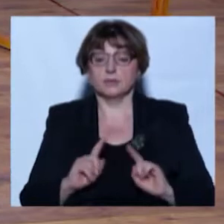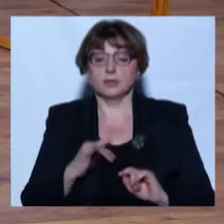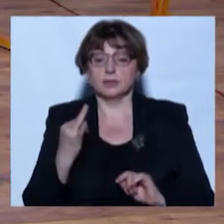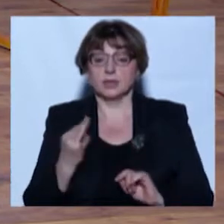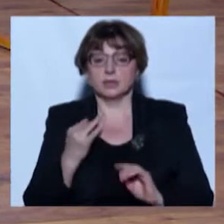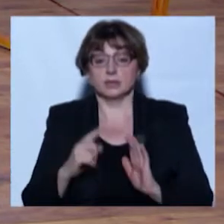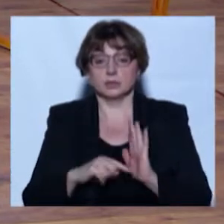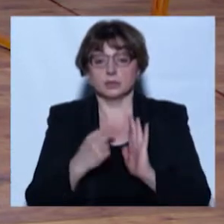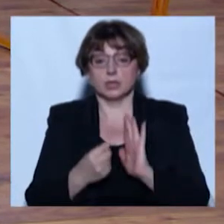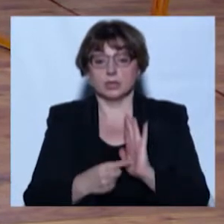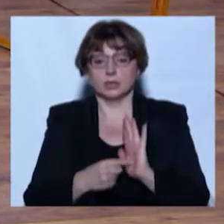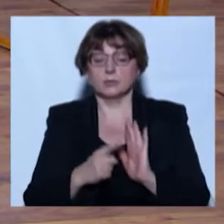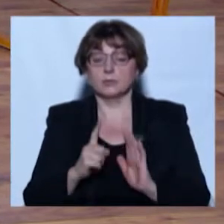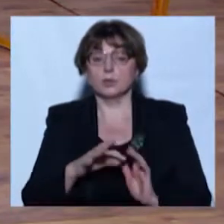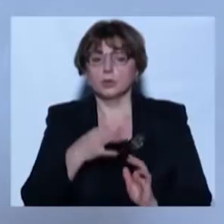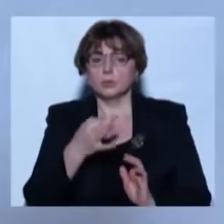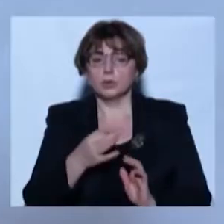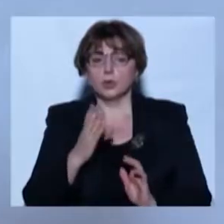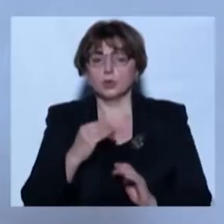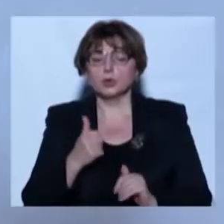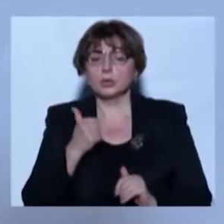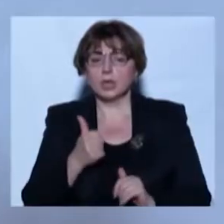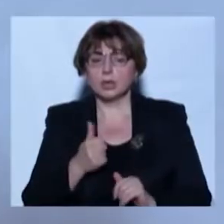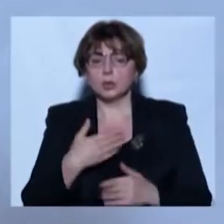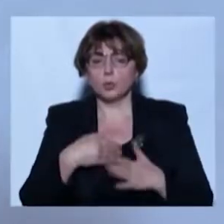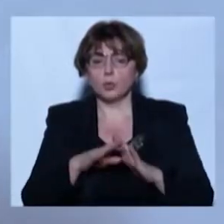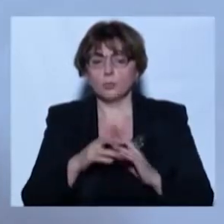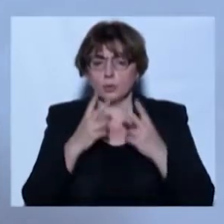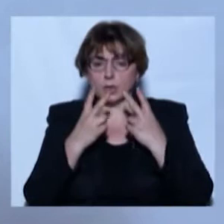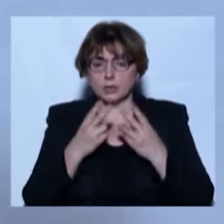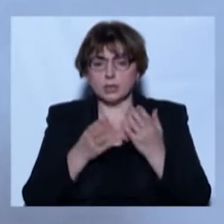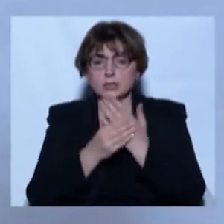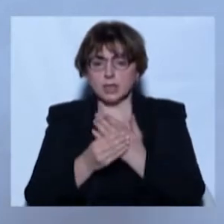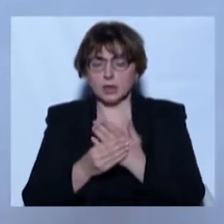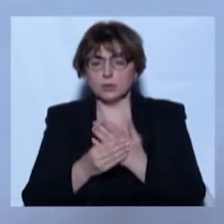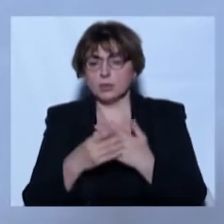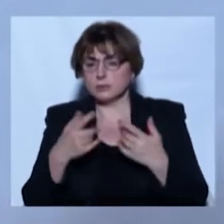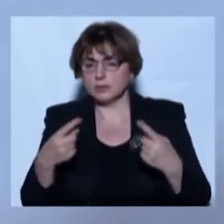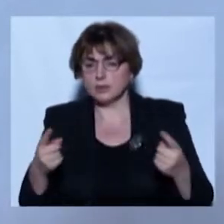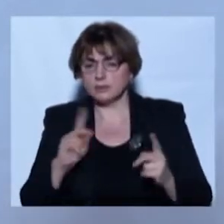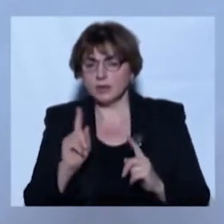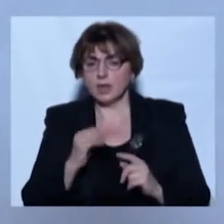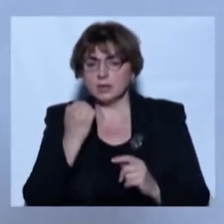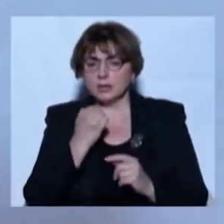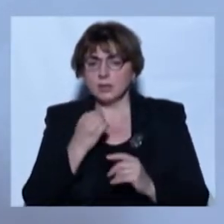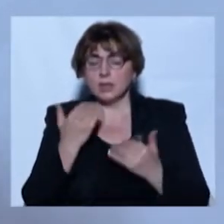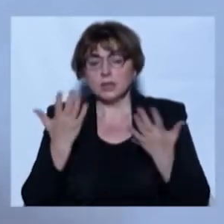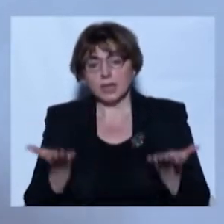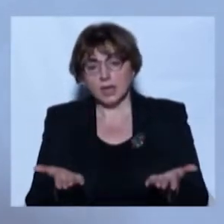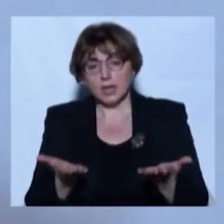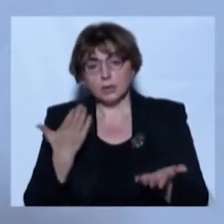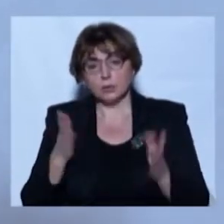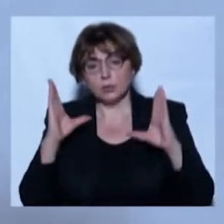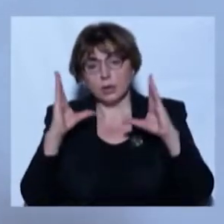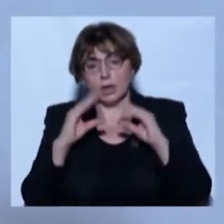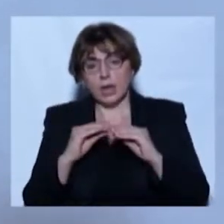საკითხებზე. Თქვენ რომ მკითხოთ, როდის უფრო კარგად ხედავთ სხეულებს, საგნებს, დღისით თუ ღამით, ყველა